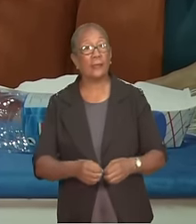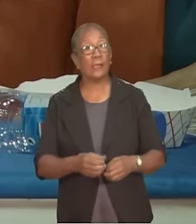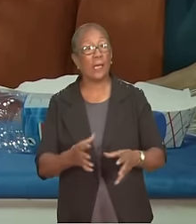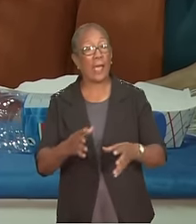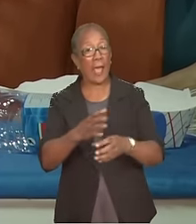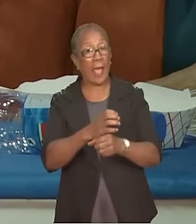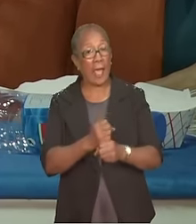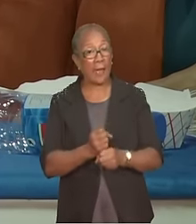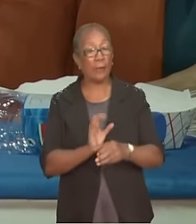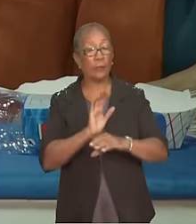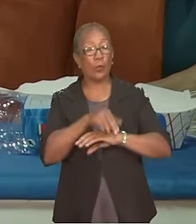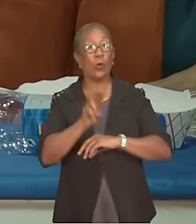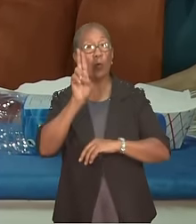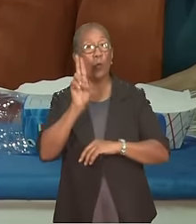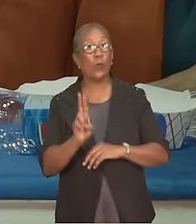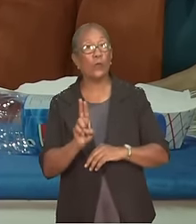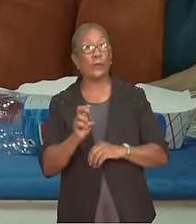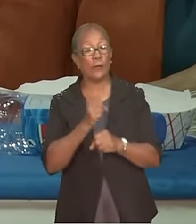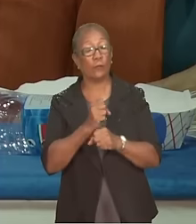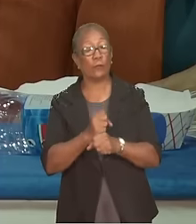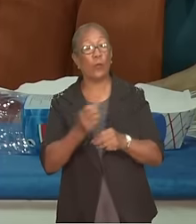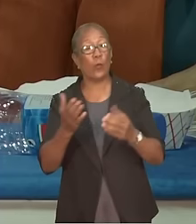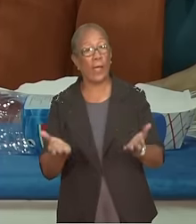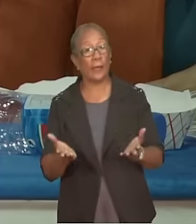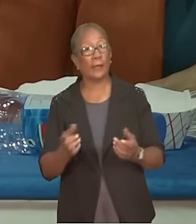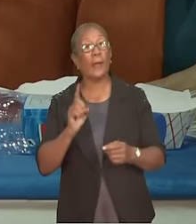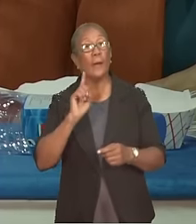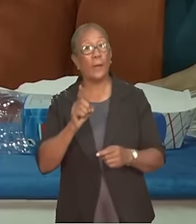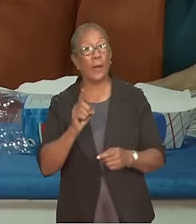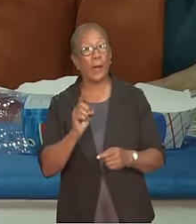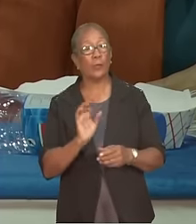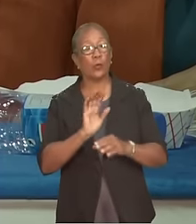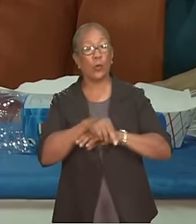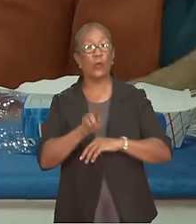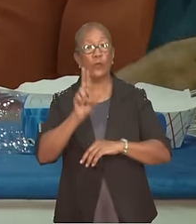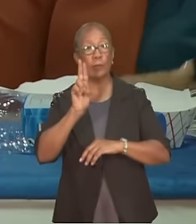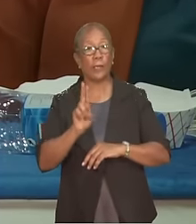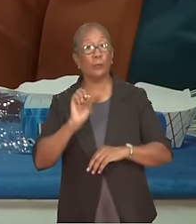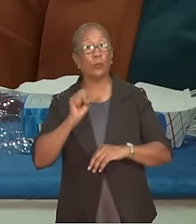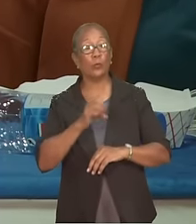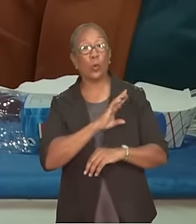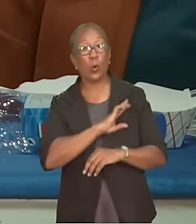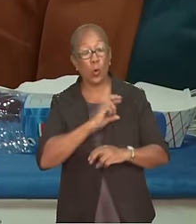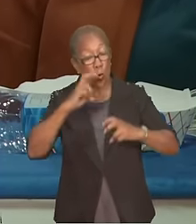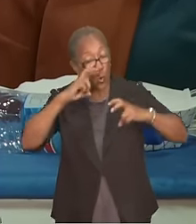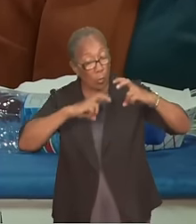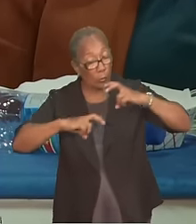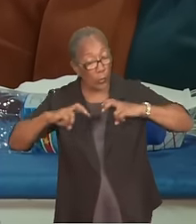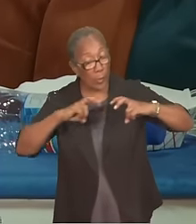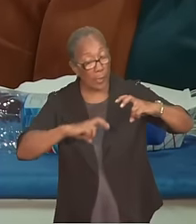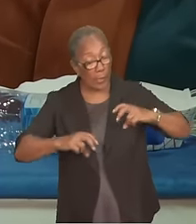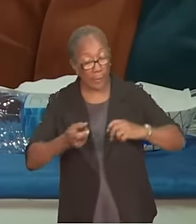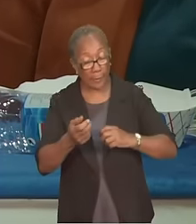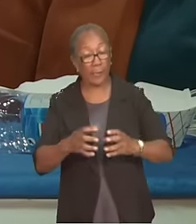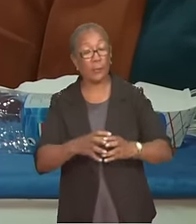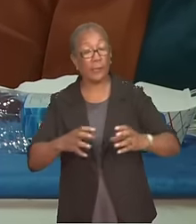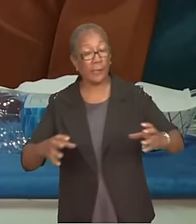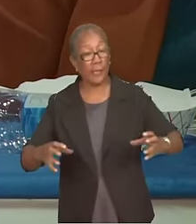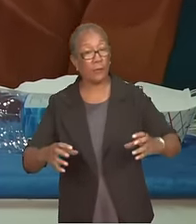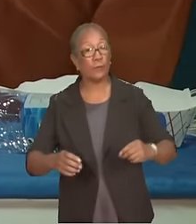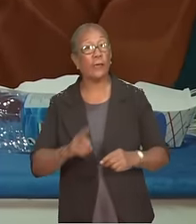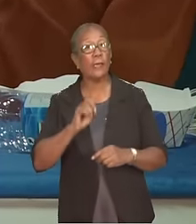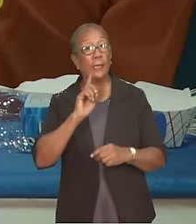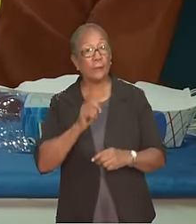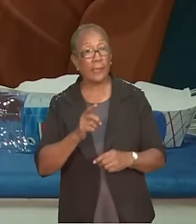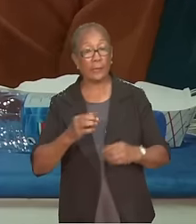werkgelegenheid. Maar de overheid moet toch wel faciliteren toe naar het bedrijfsleven dat die condities gecreëerd worden, waardoor